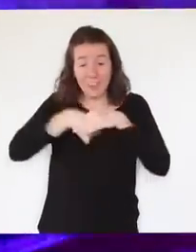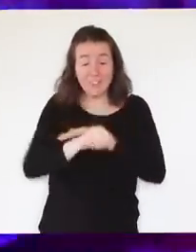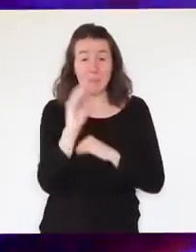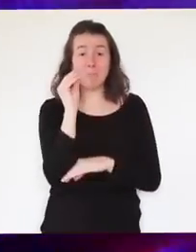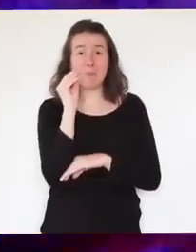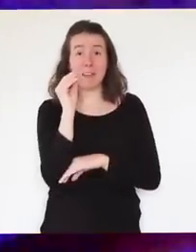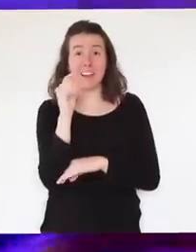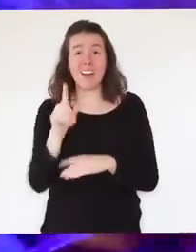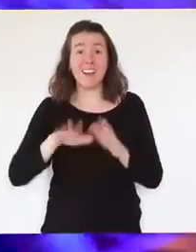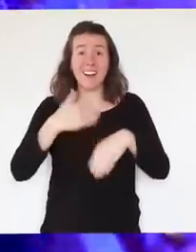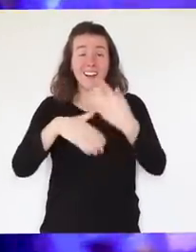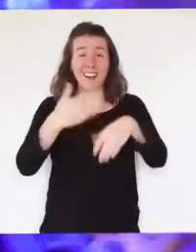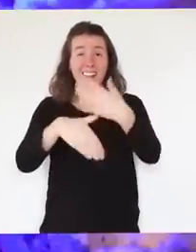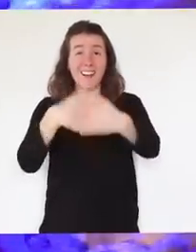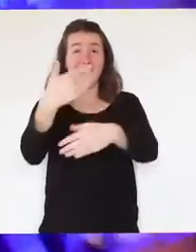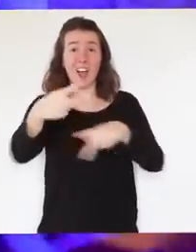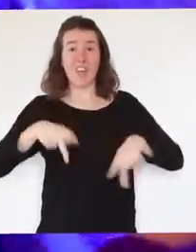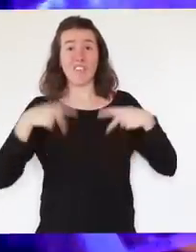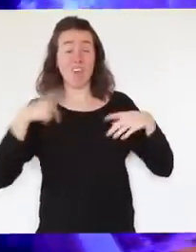industrielle.